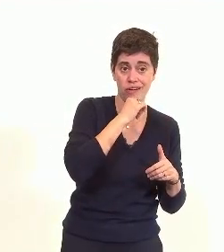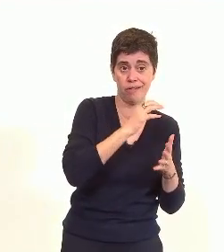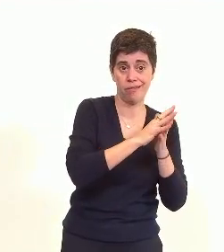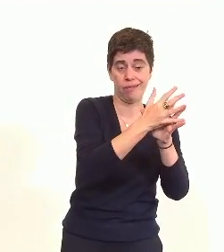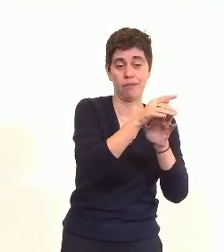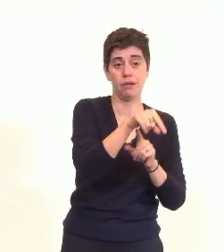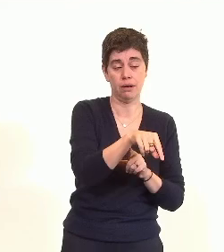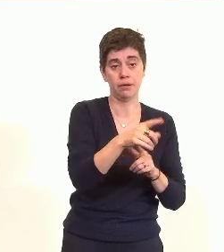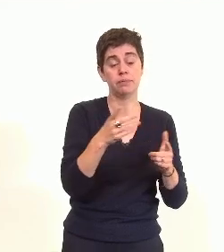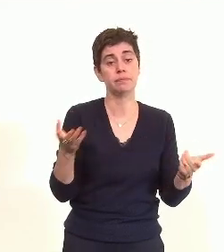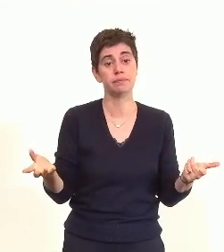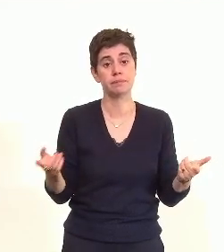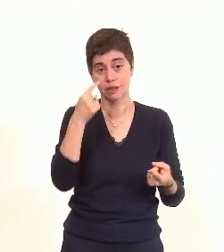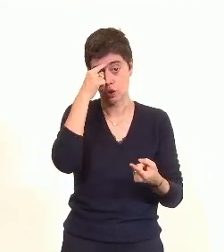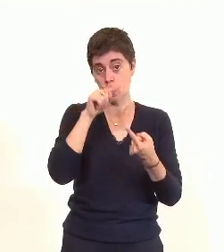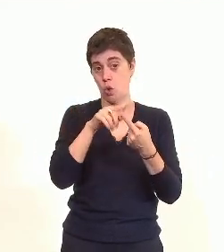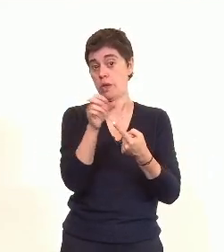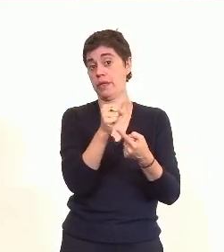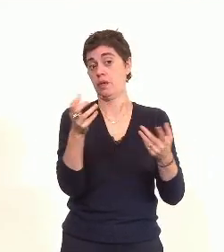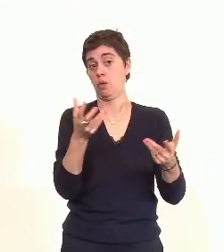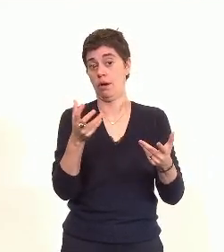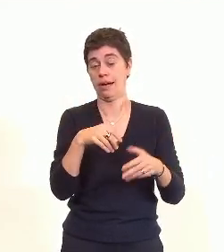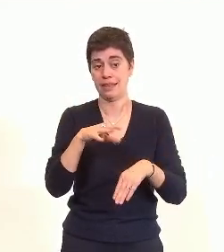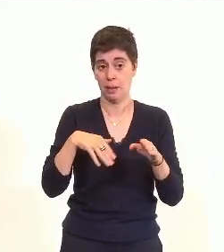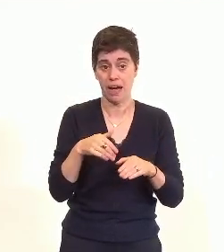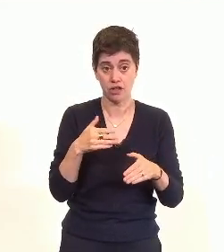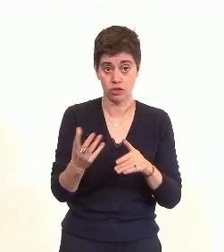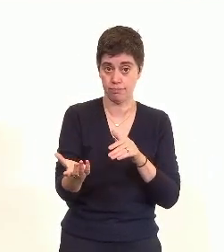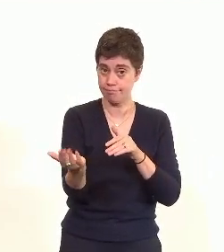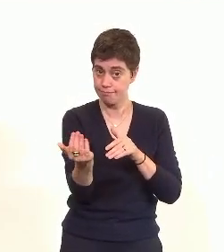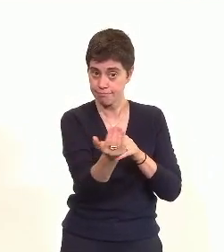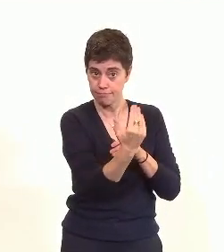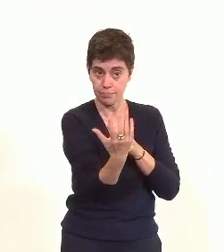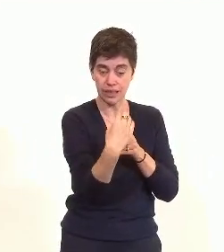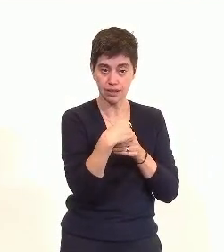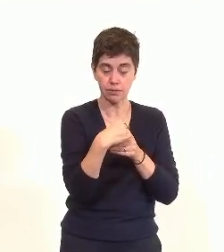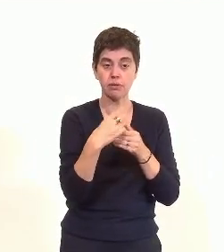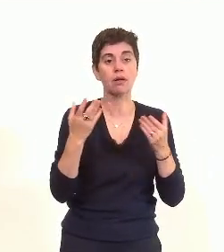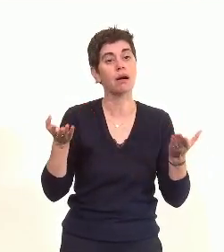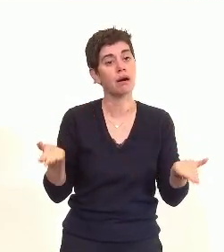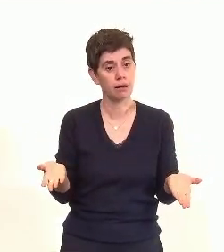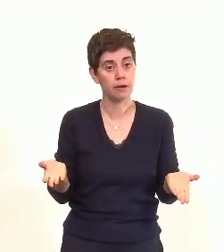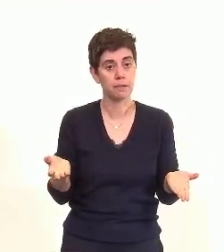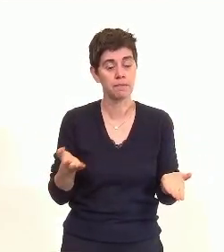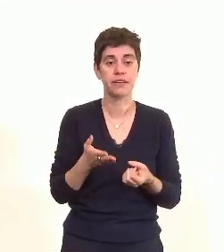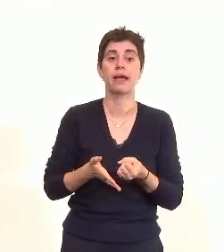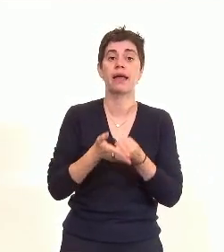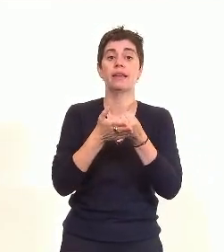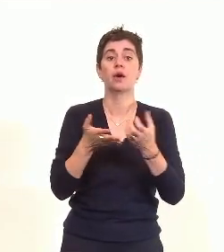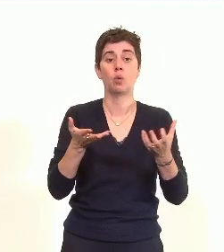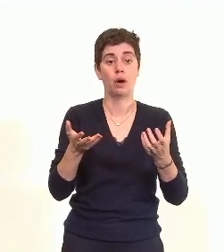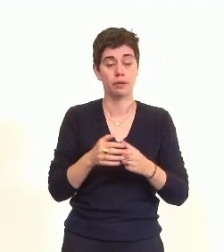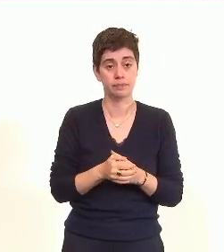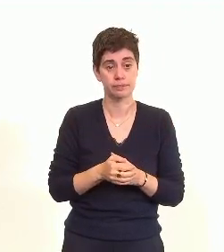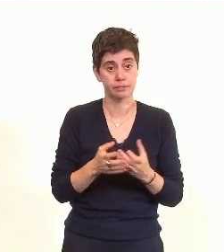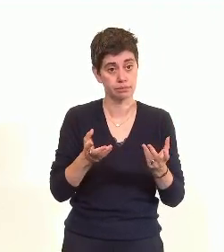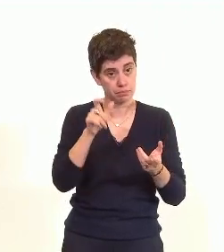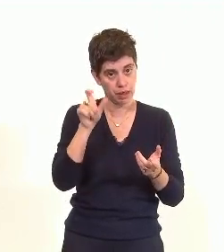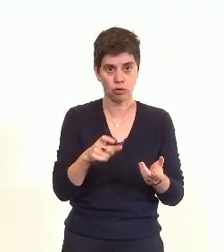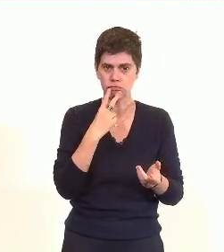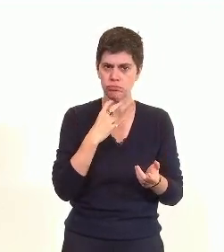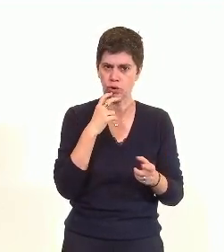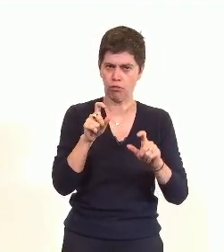de voir comment ces démarches de participation qui sont conduites peuvent aussi aider à affirmer, peuvent aussi aider à augmenter cette citoyenneté au quotidien. On va